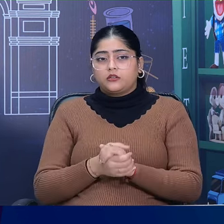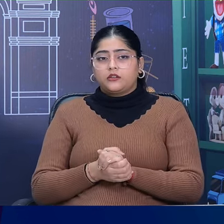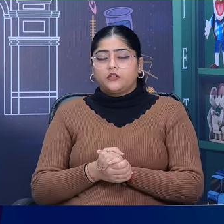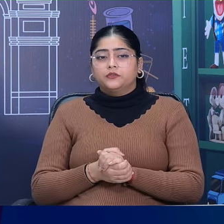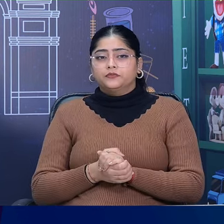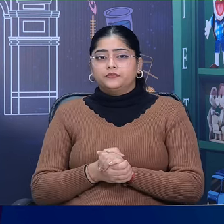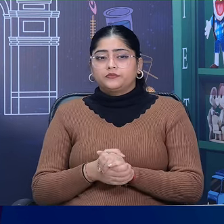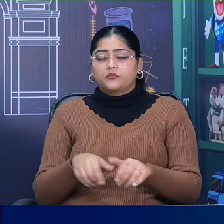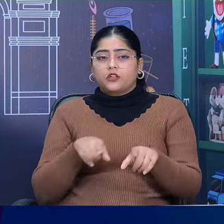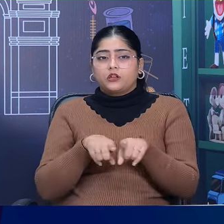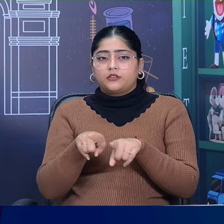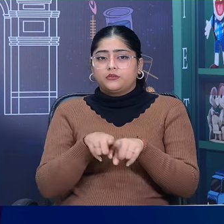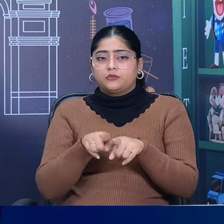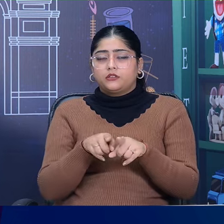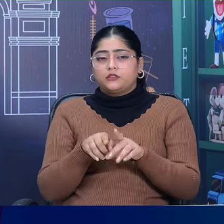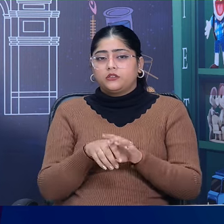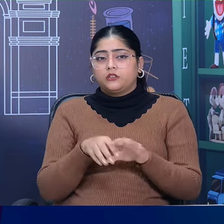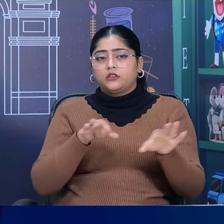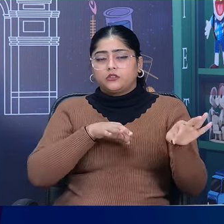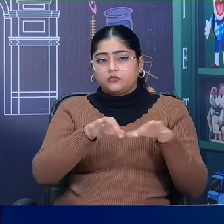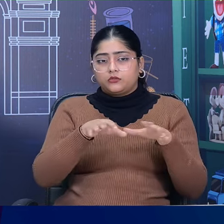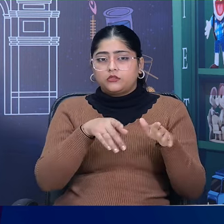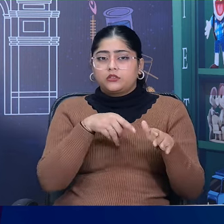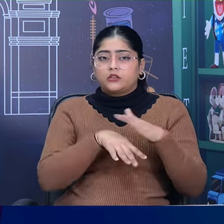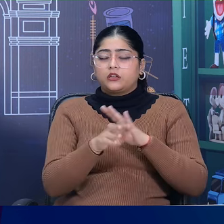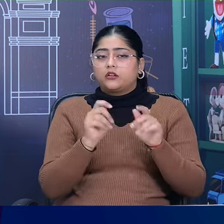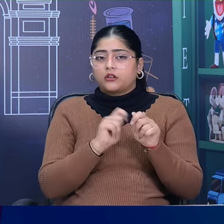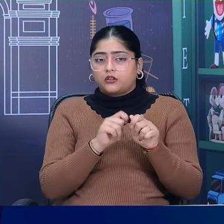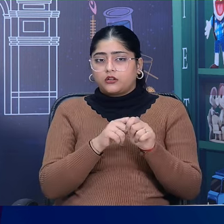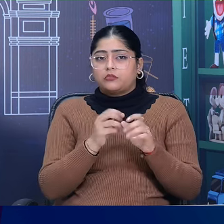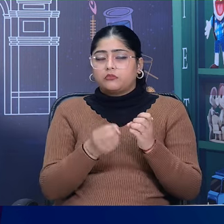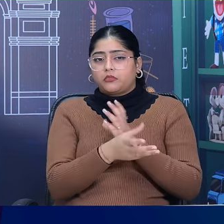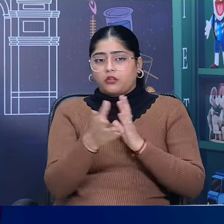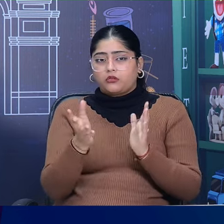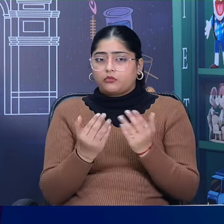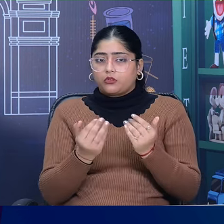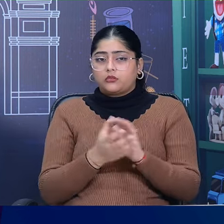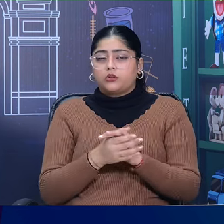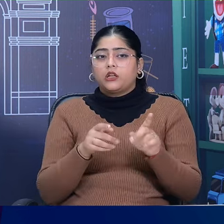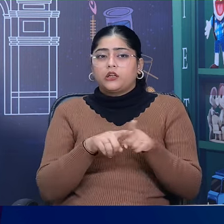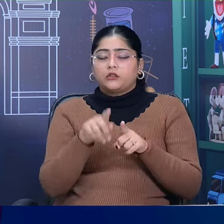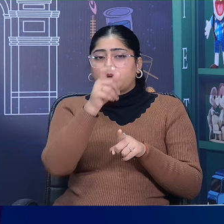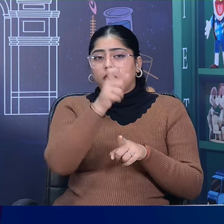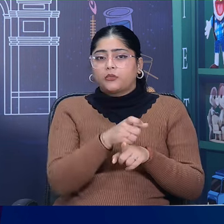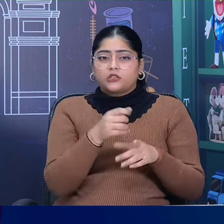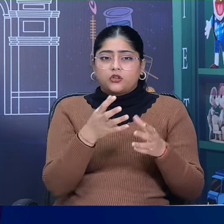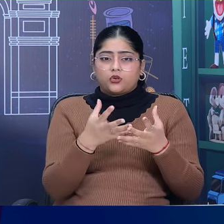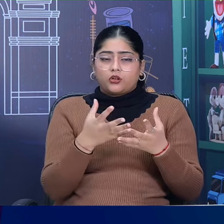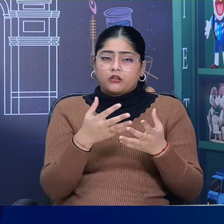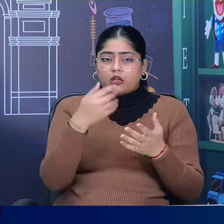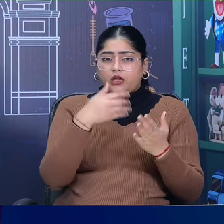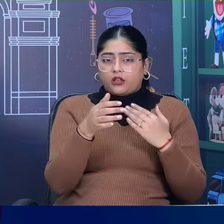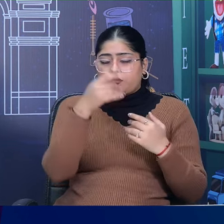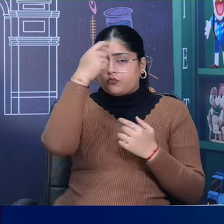वाहन के किराए वाला काम था इसमें सेक्रेटरी भी इस बात के बारे में बात कर सकते हैं कि भाई यह जो व्यक्ति है यह अपनी मर्जी से अगर मनचाहा किराया वसूल